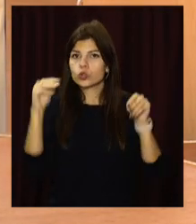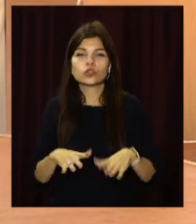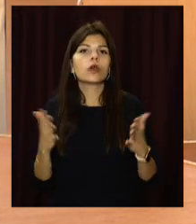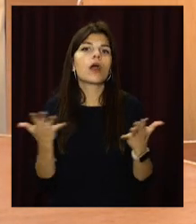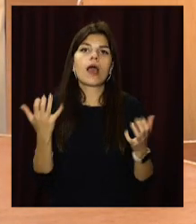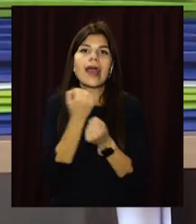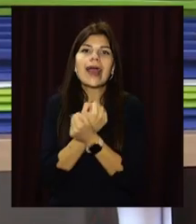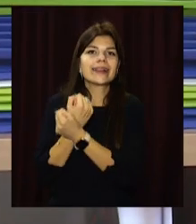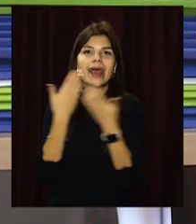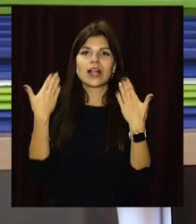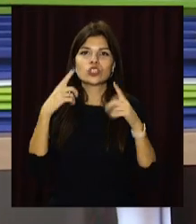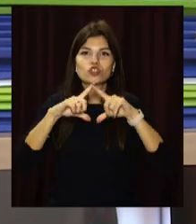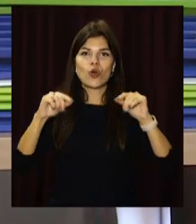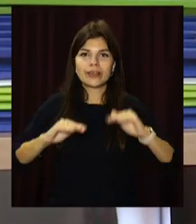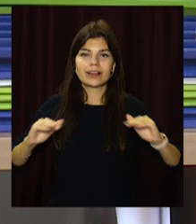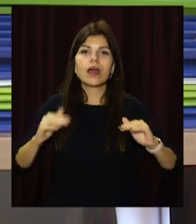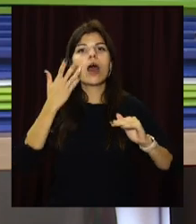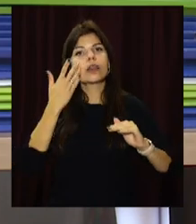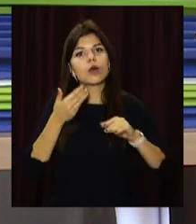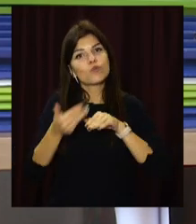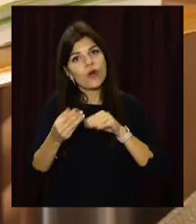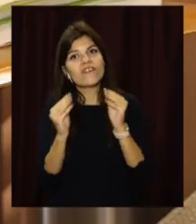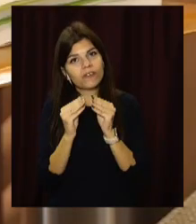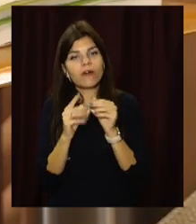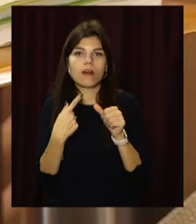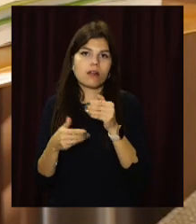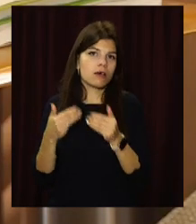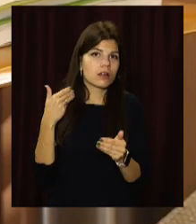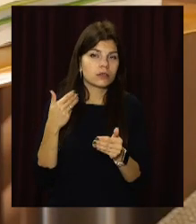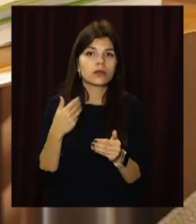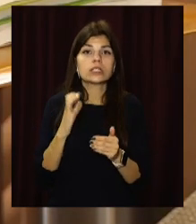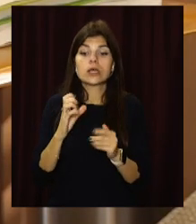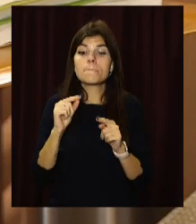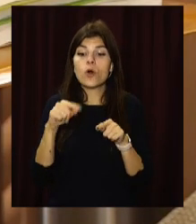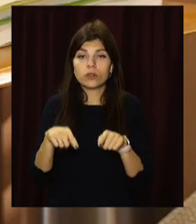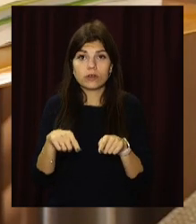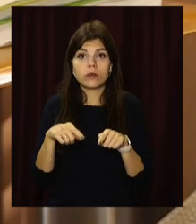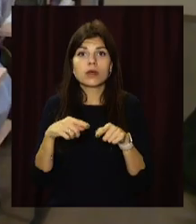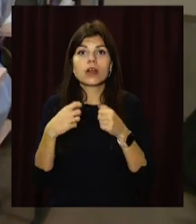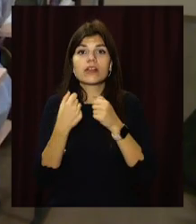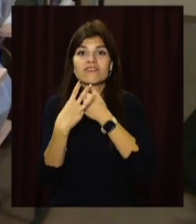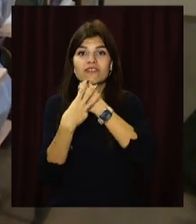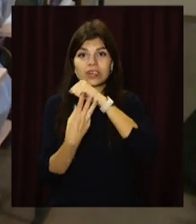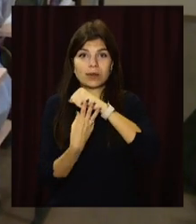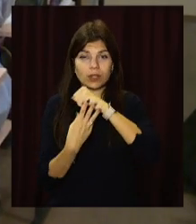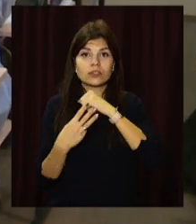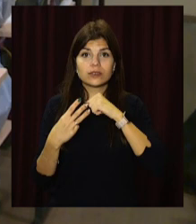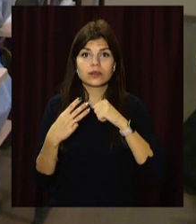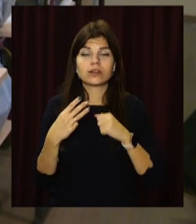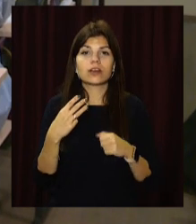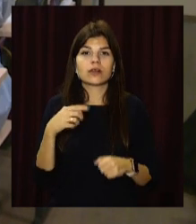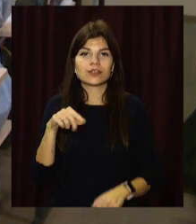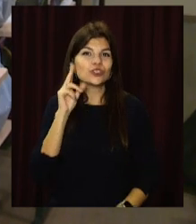На Дніпропетровщині деякі громади ухвалили відповідні рішення, зокрема, уже з понеділка. На дострокові канікули йдуть 17